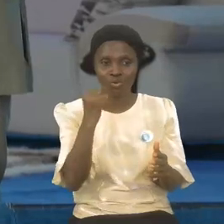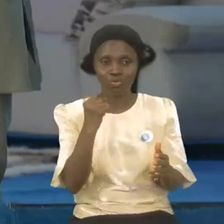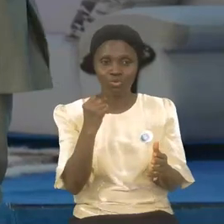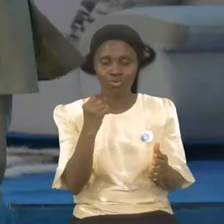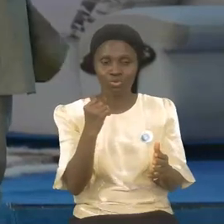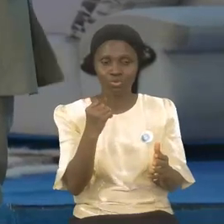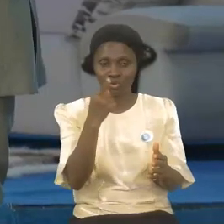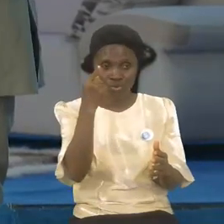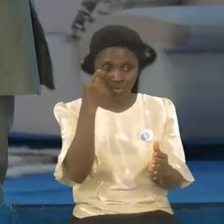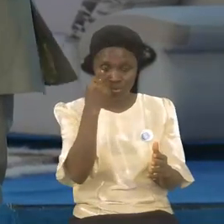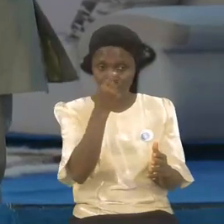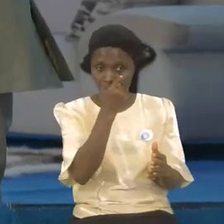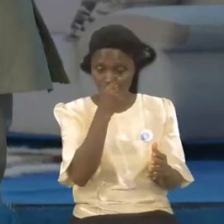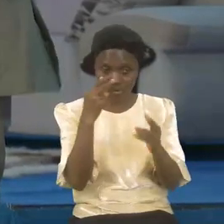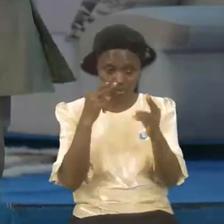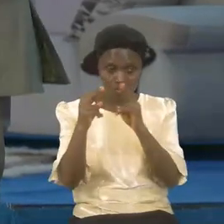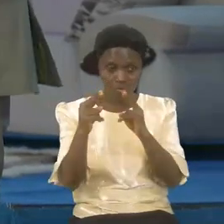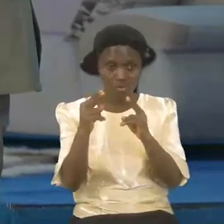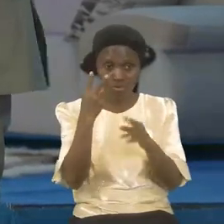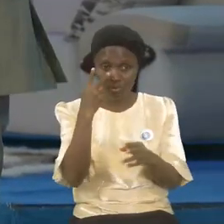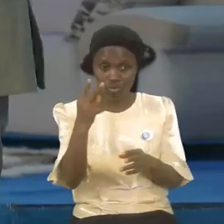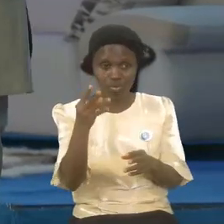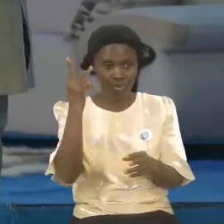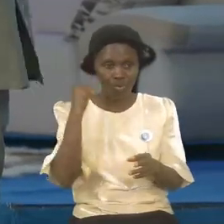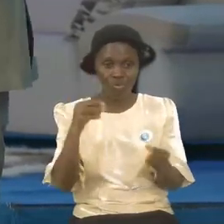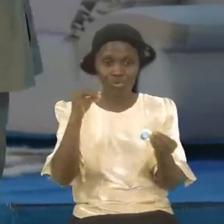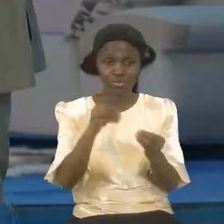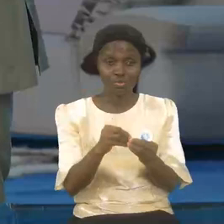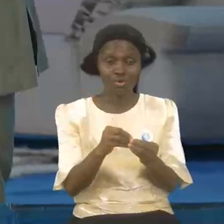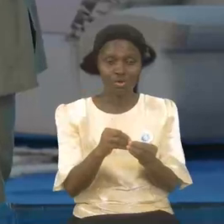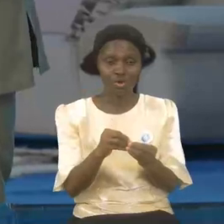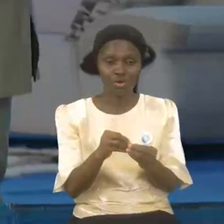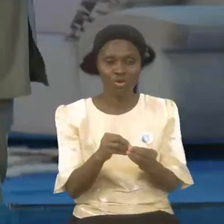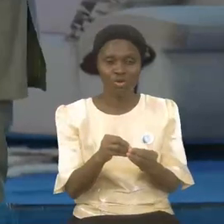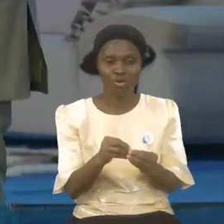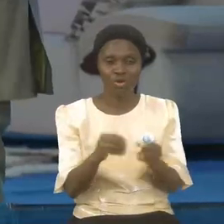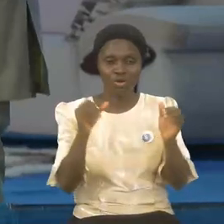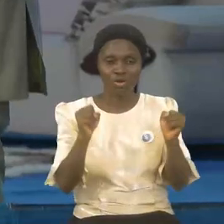et une plus grande apparence que les autres